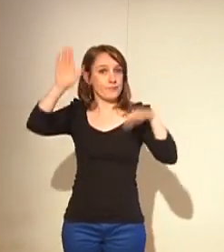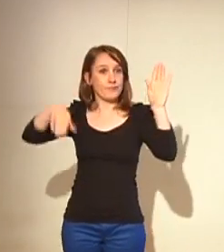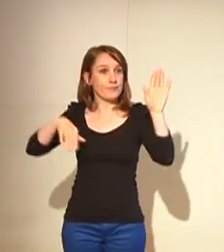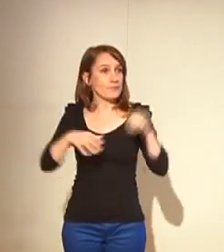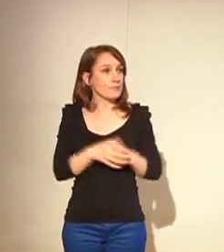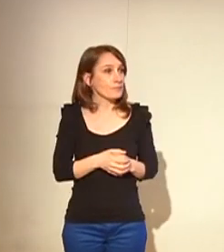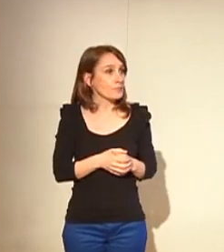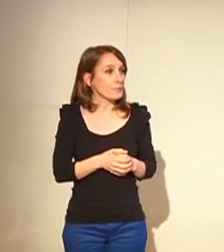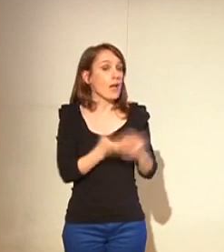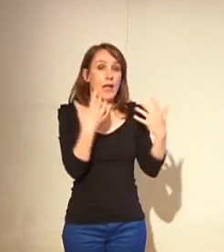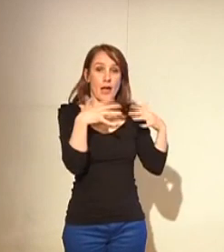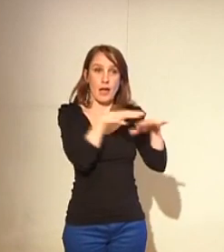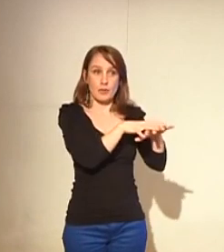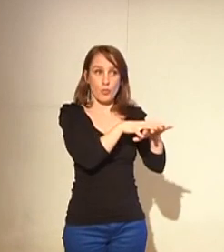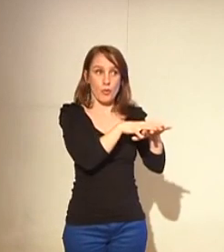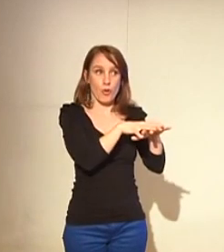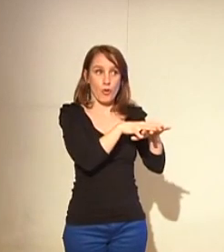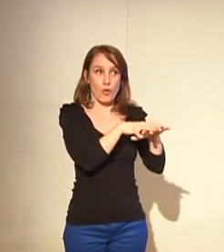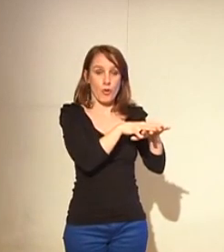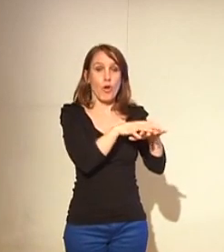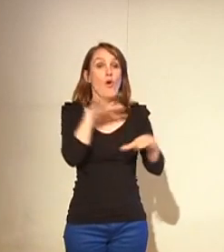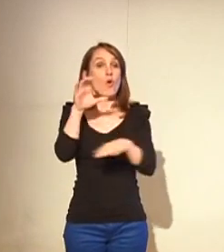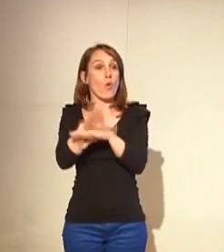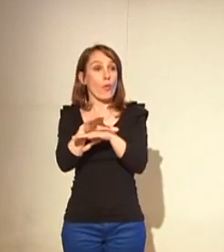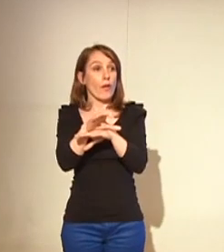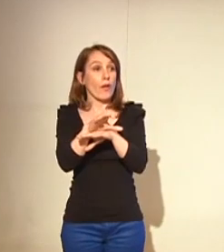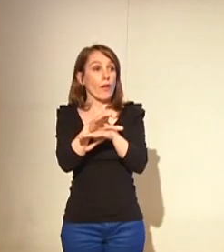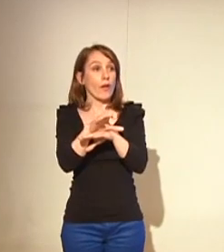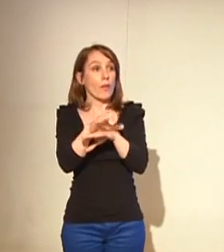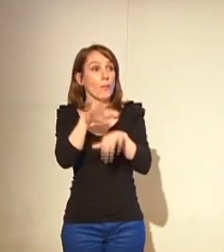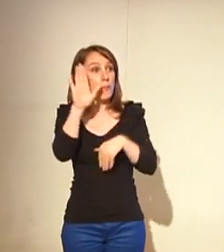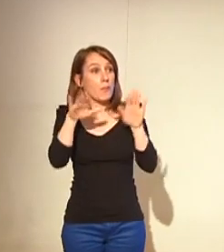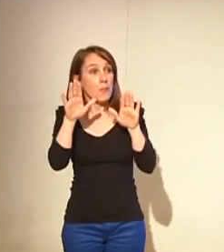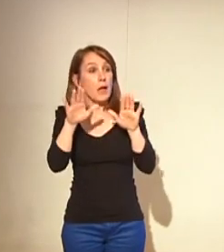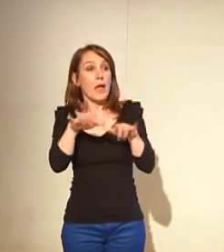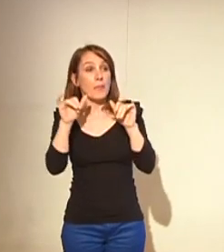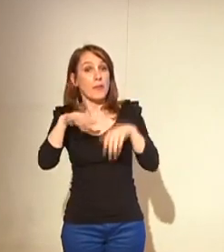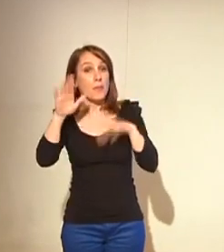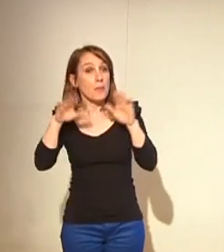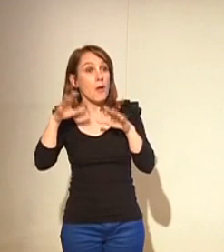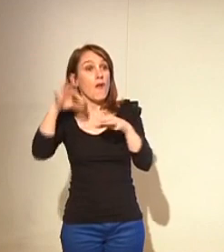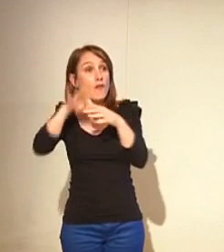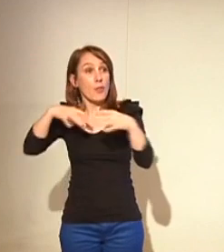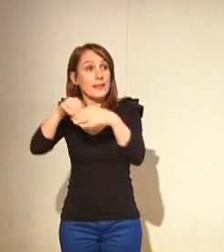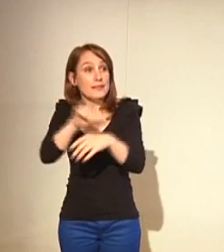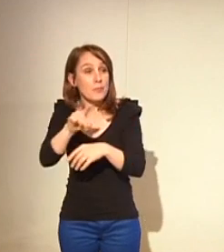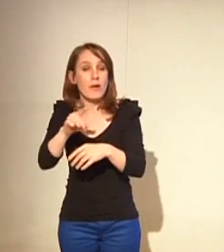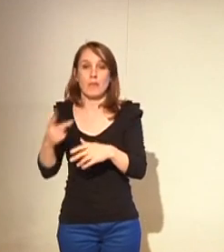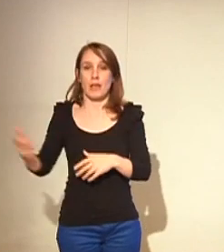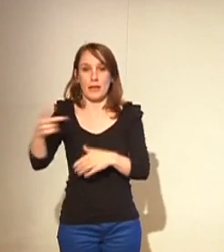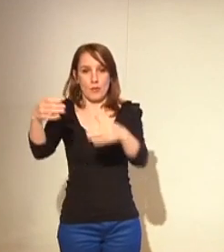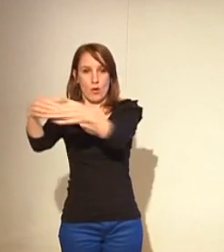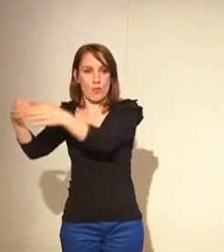pour le rassemblement si qui est contre qui s'abstient qui ne prend pas part au vote les trois